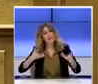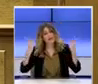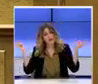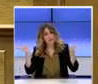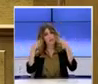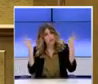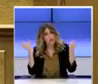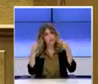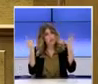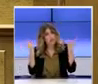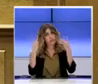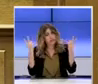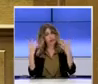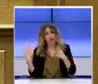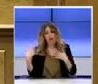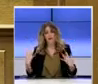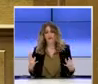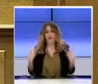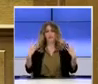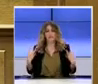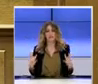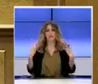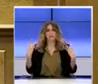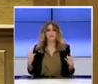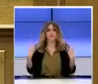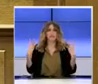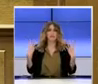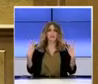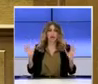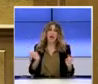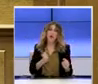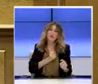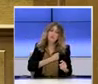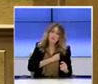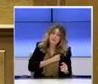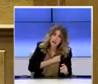Πιστεύω ότι όλο και περισσότεροι πολίτες στο τελευταίο διάστημα πείθονται για το τελευταίο.